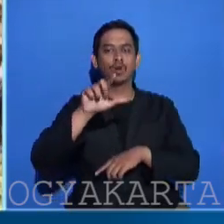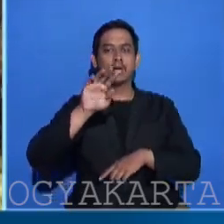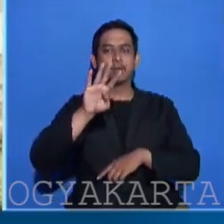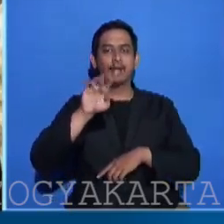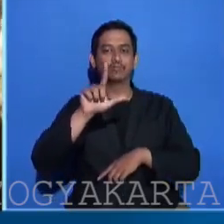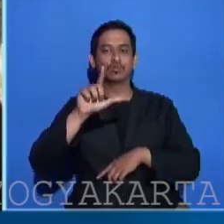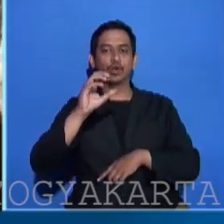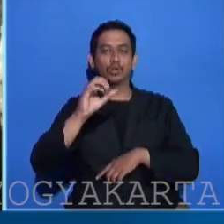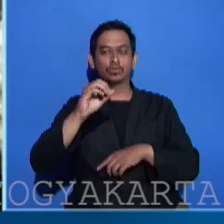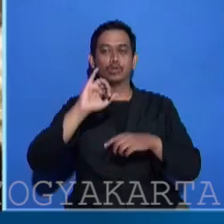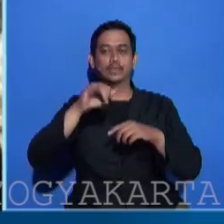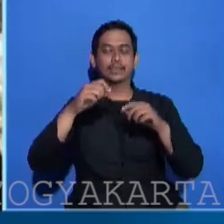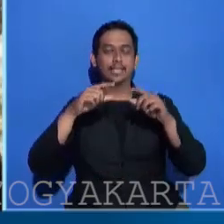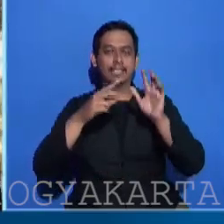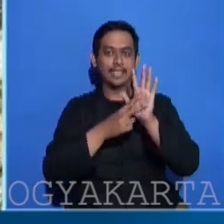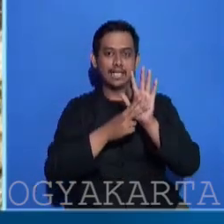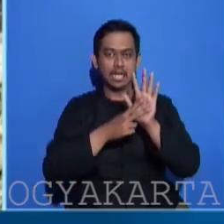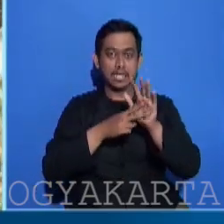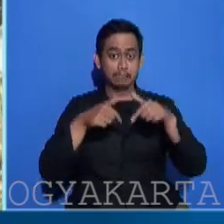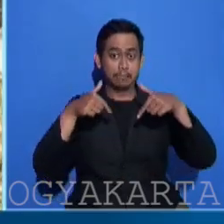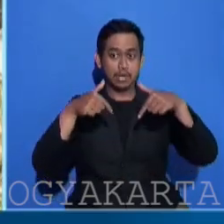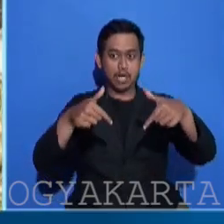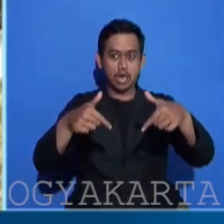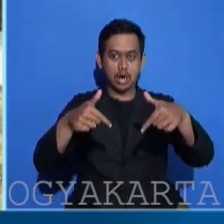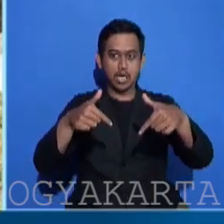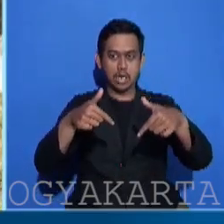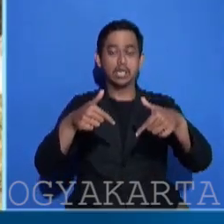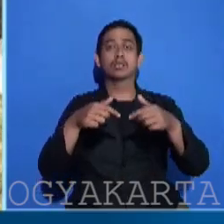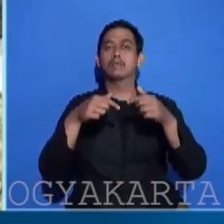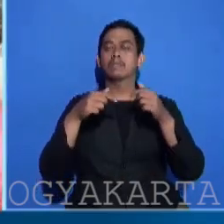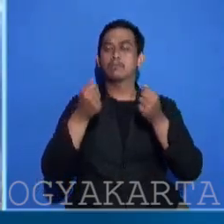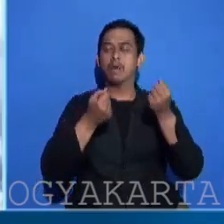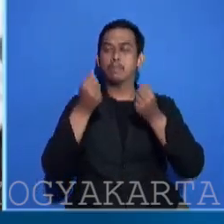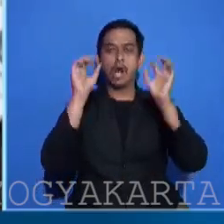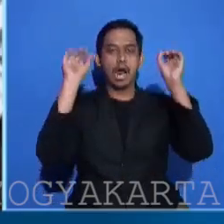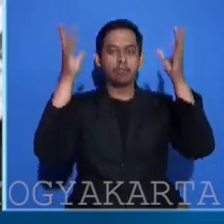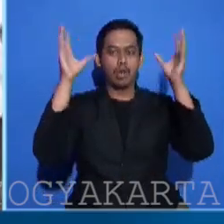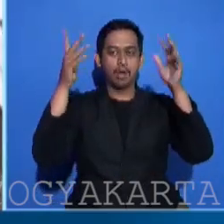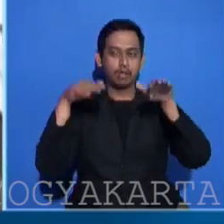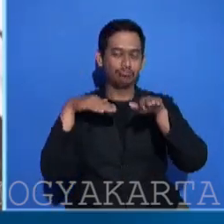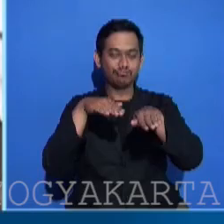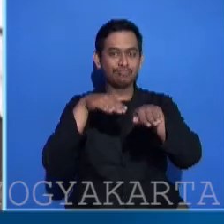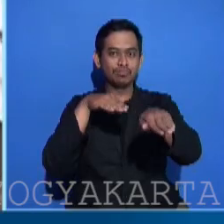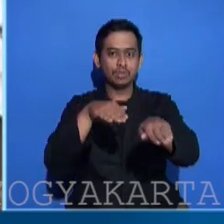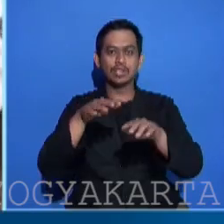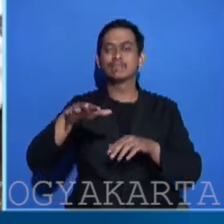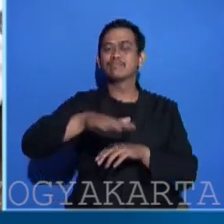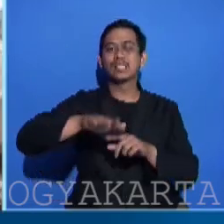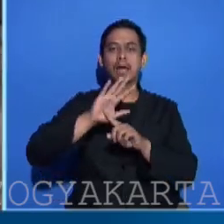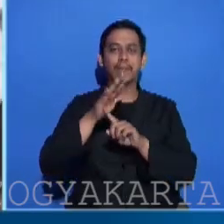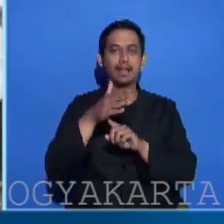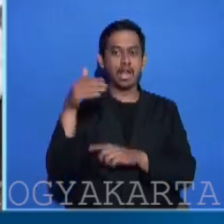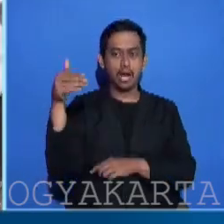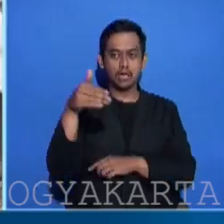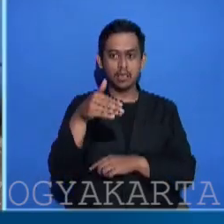AB7470JN yang dikemudikan Alip mengangkut rombongan 23 orang warga dari Bantul, Yogyakarta yang hendak silaturahmi ke Candi Mulyo